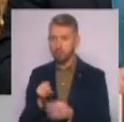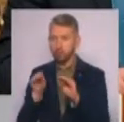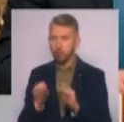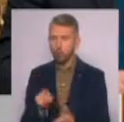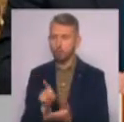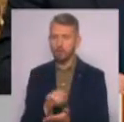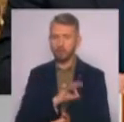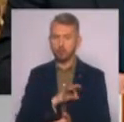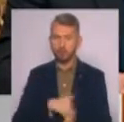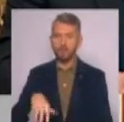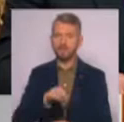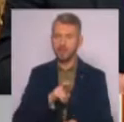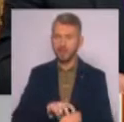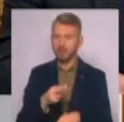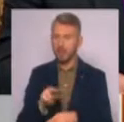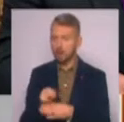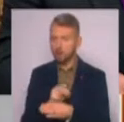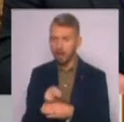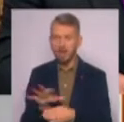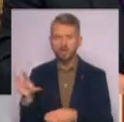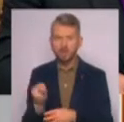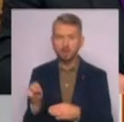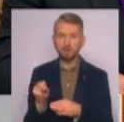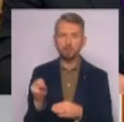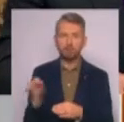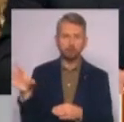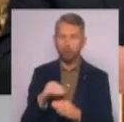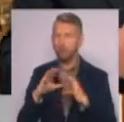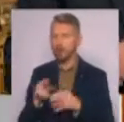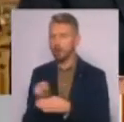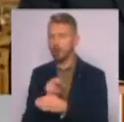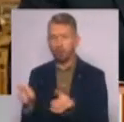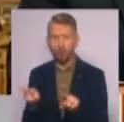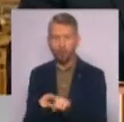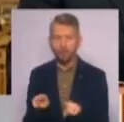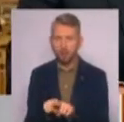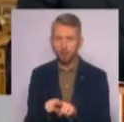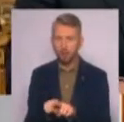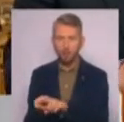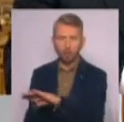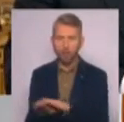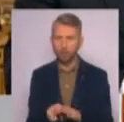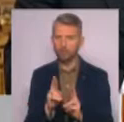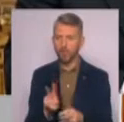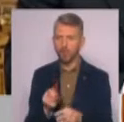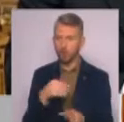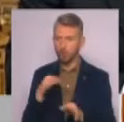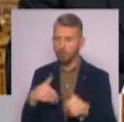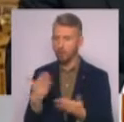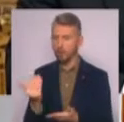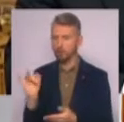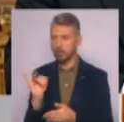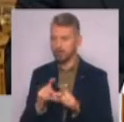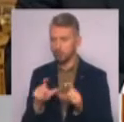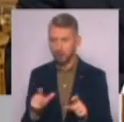лікування і лікують пневмонії всі однаково у всьому світі, так як рекомендує ваш інститут, так? Так. У нас наші